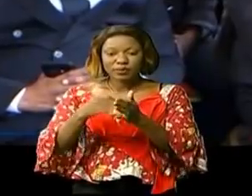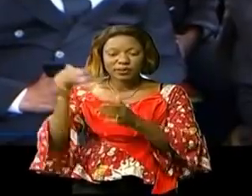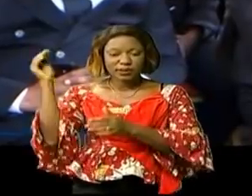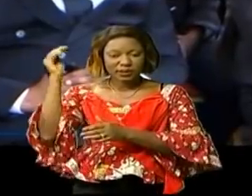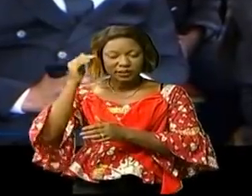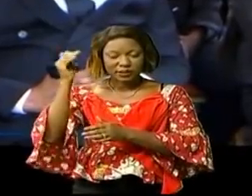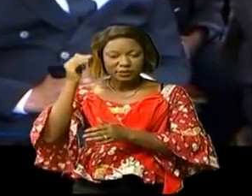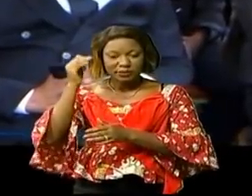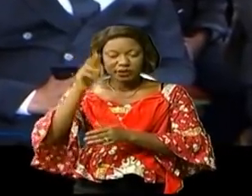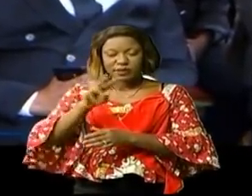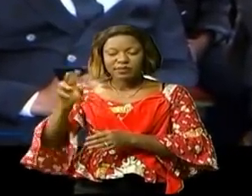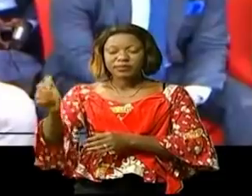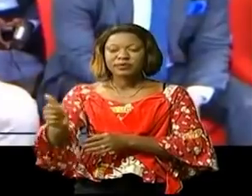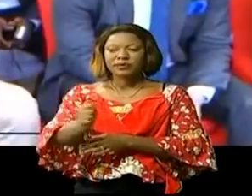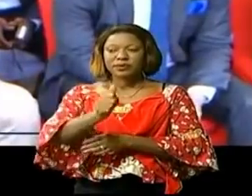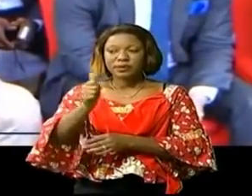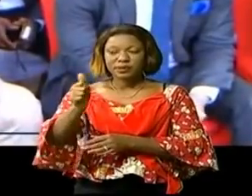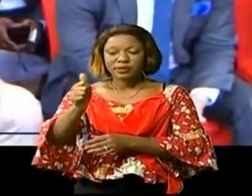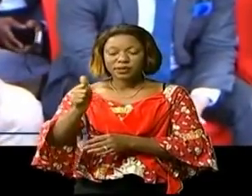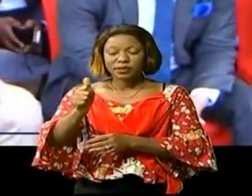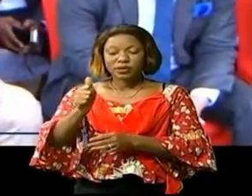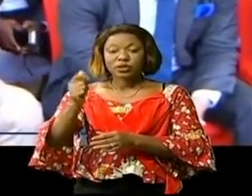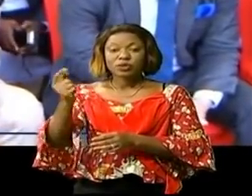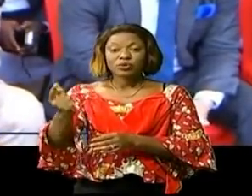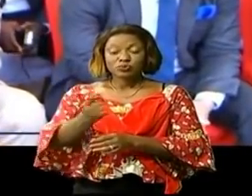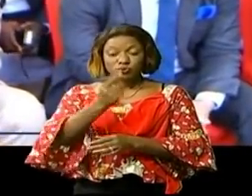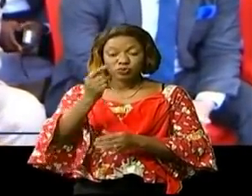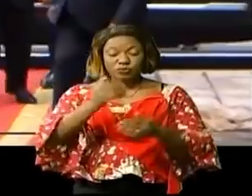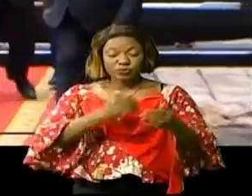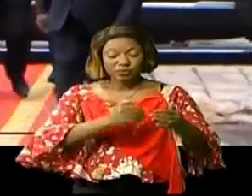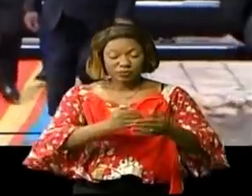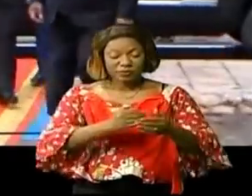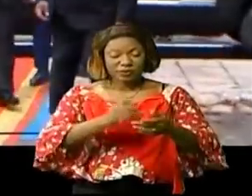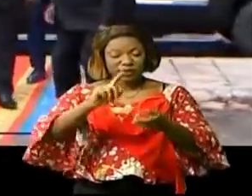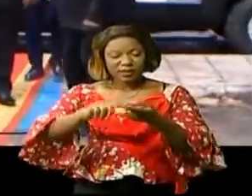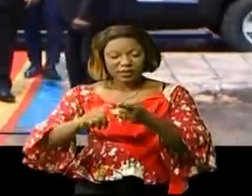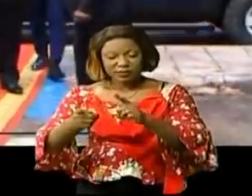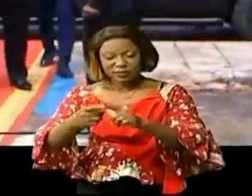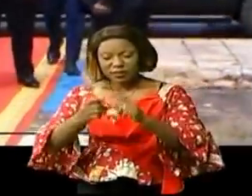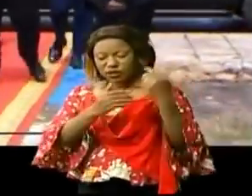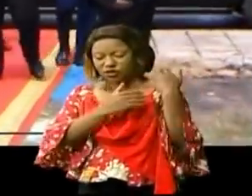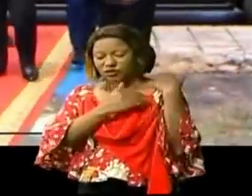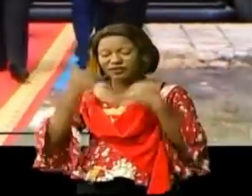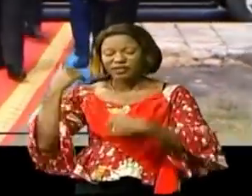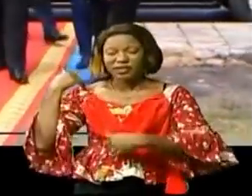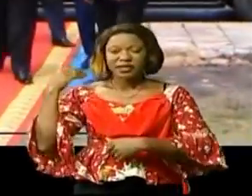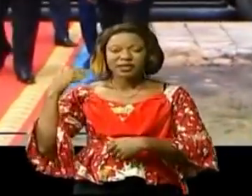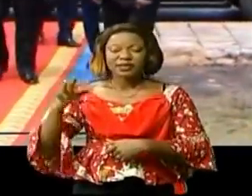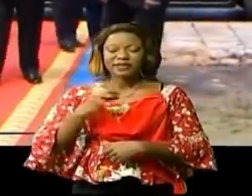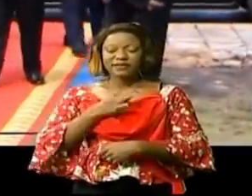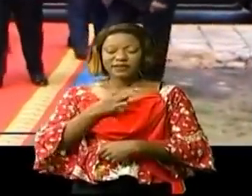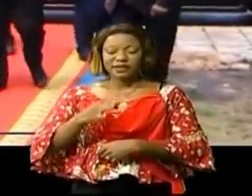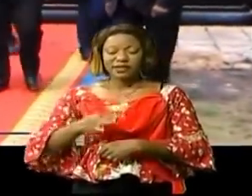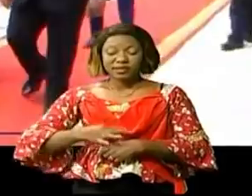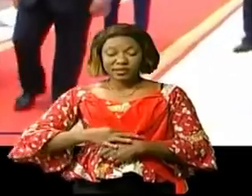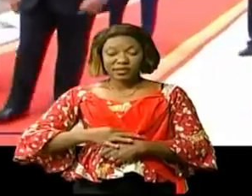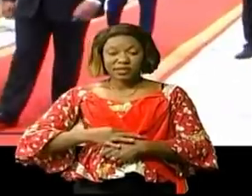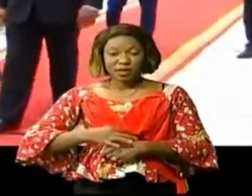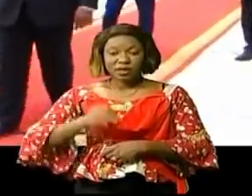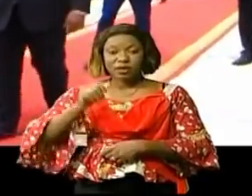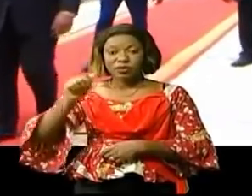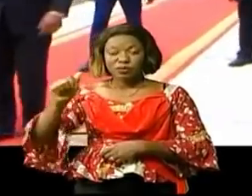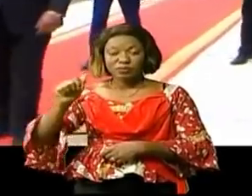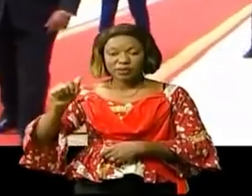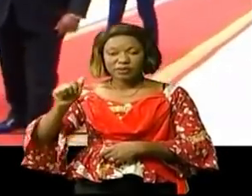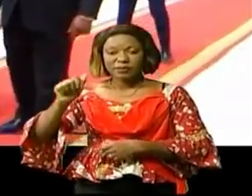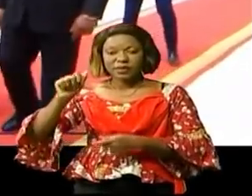à Kinshasa. Toujours proche des siens, le chef de l'État, Félix Antoine Tshisekedi Tshilombo, cousin